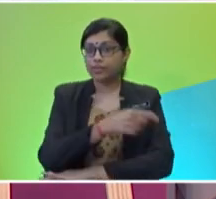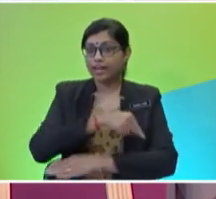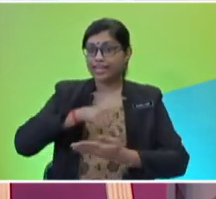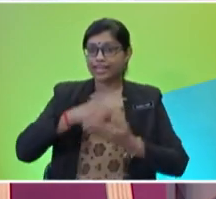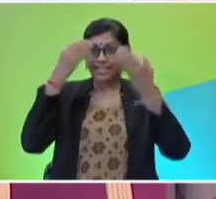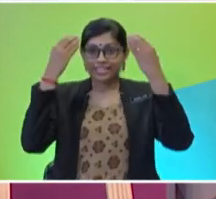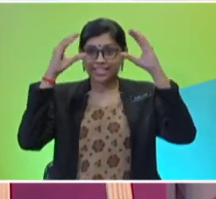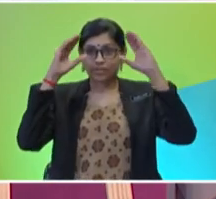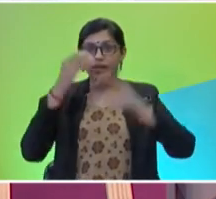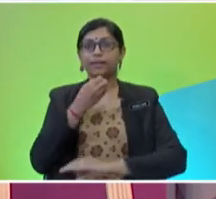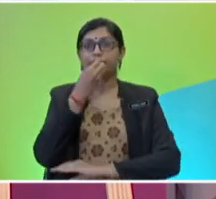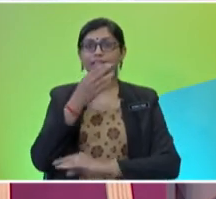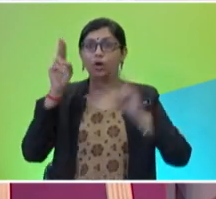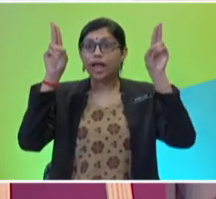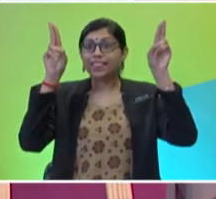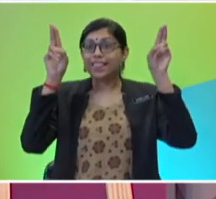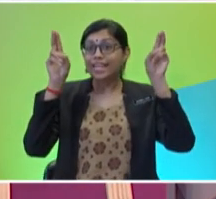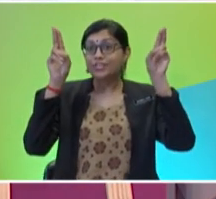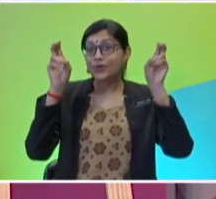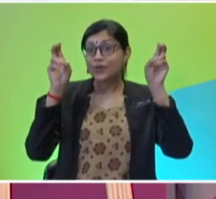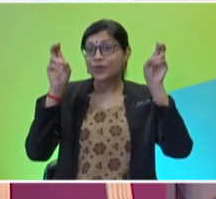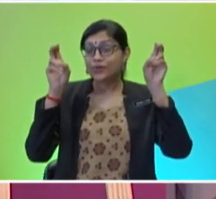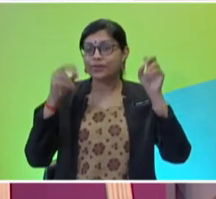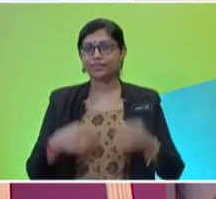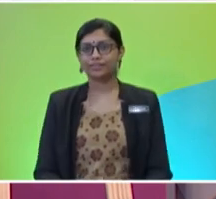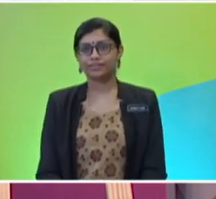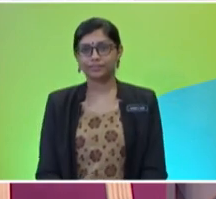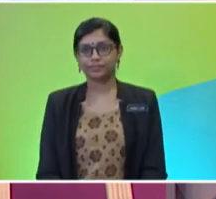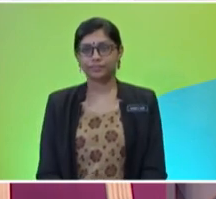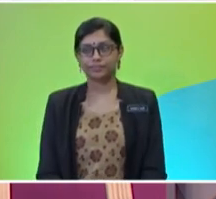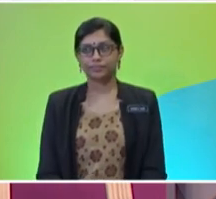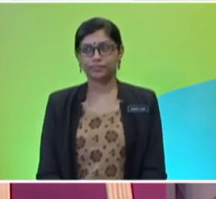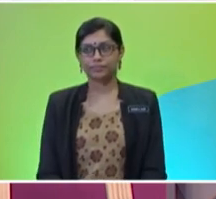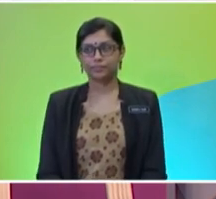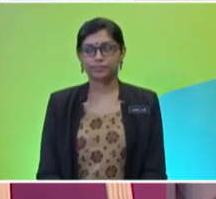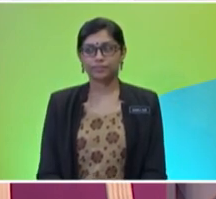ini. Mari kita, Cikgu. Jom kita sama-sama tengok ya. Okey.